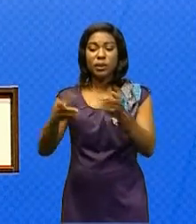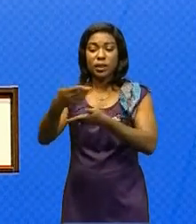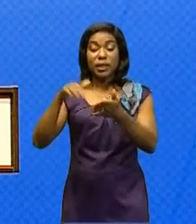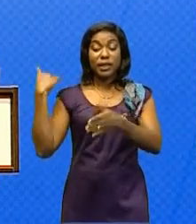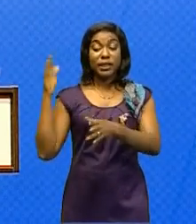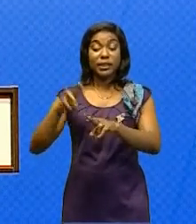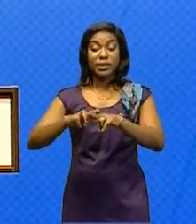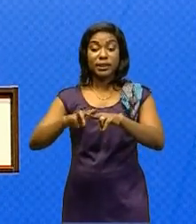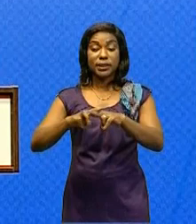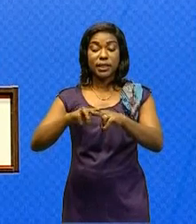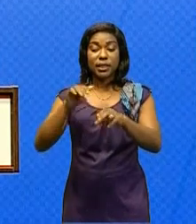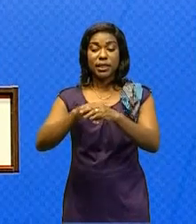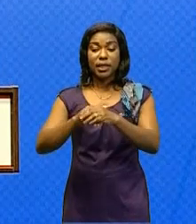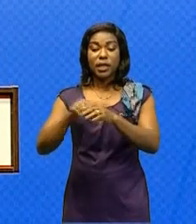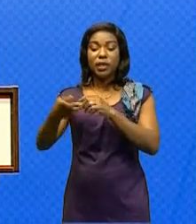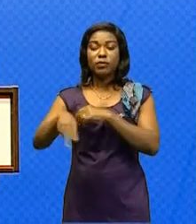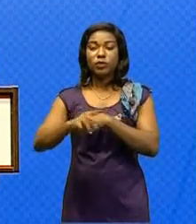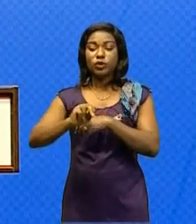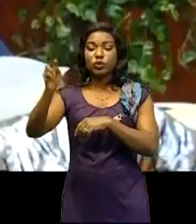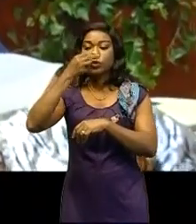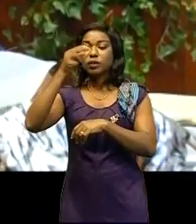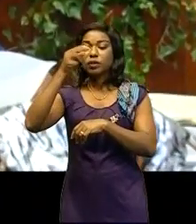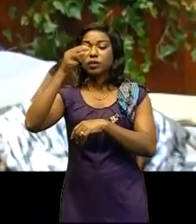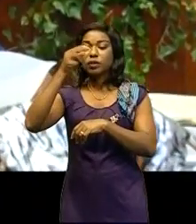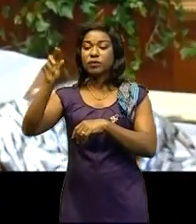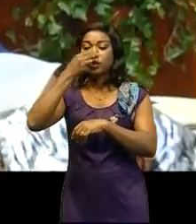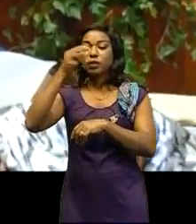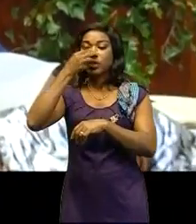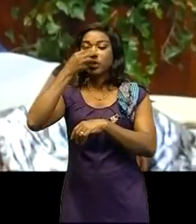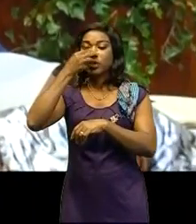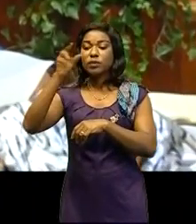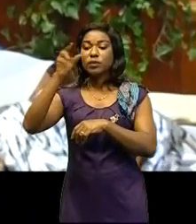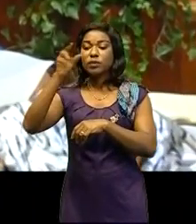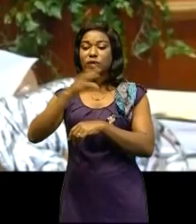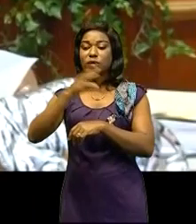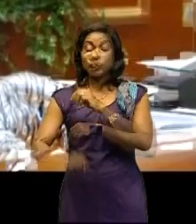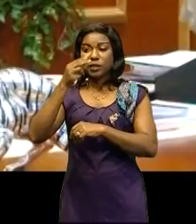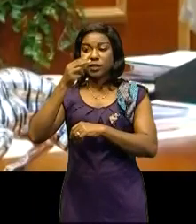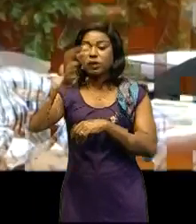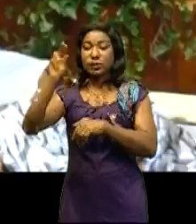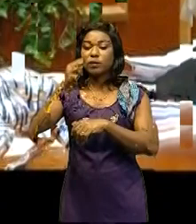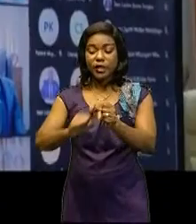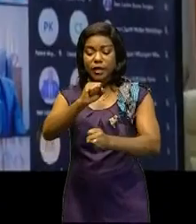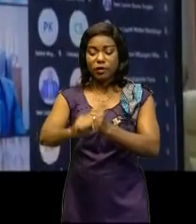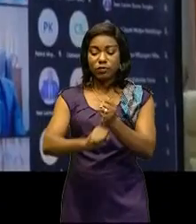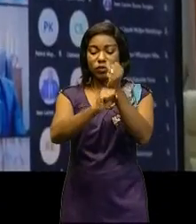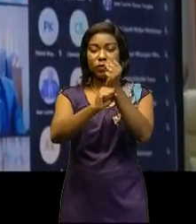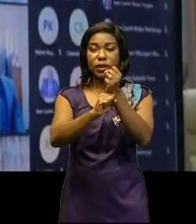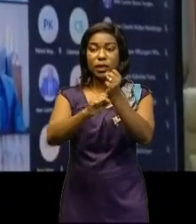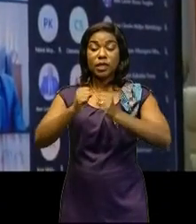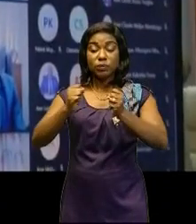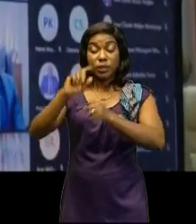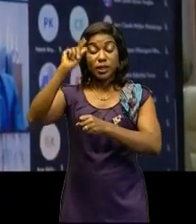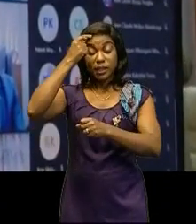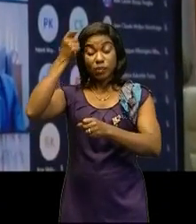siège dans les provinces du Nord Kivu et du Sud Kivu, et forcément le côté de l'État avec la